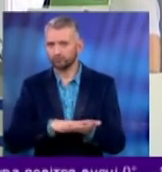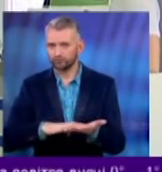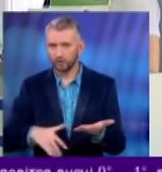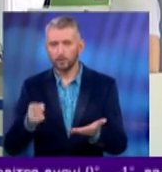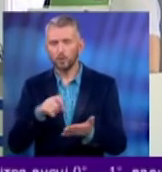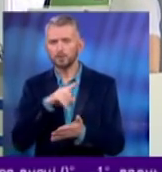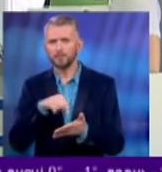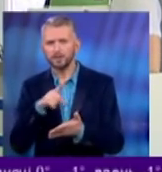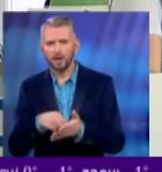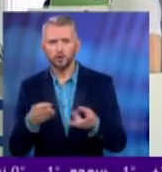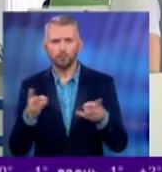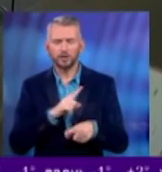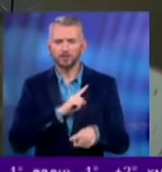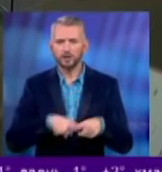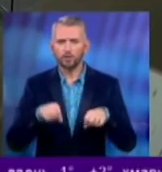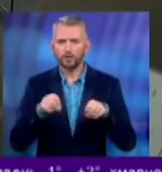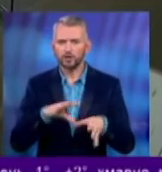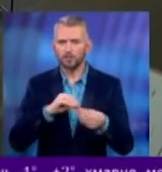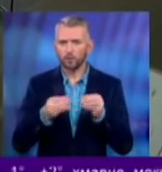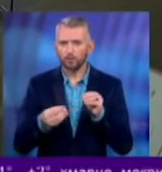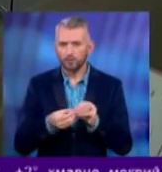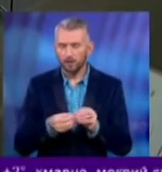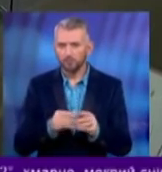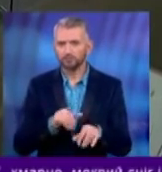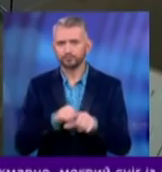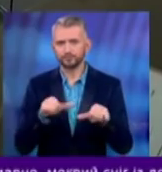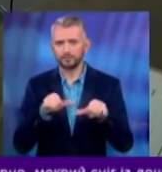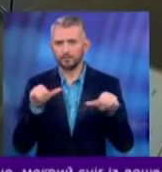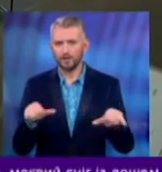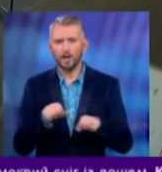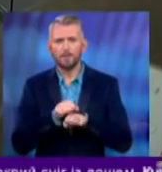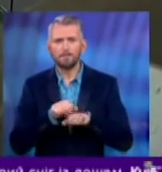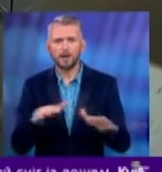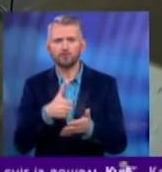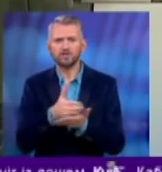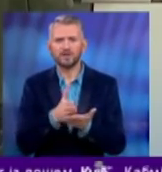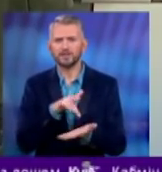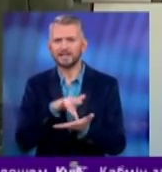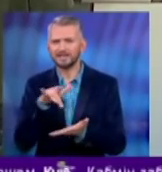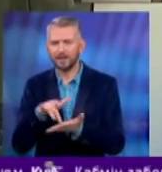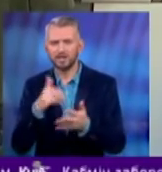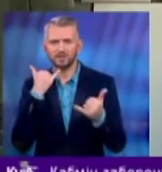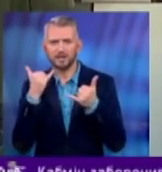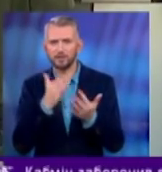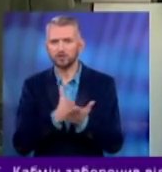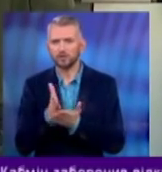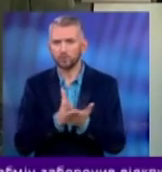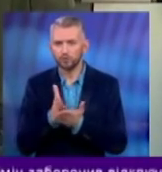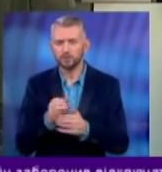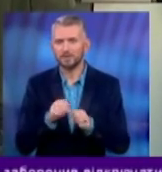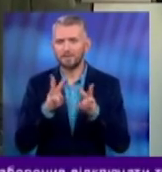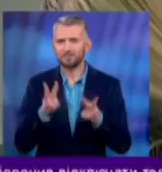тож і питання, необхідність швидкого вирішення проблем стає дедалі більше. Мережа сервісних центрів та диспетчерських